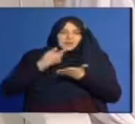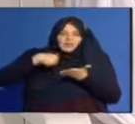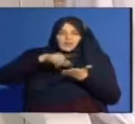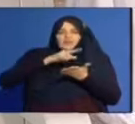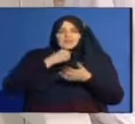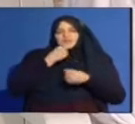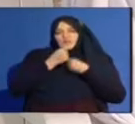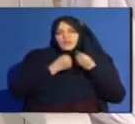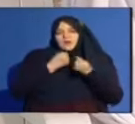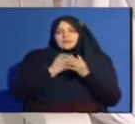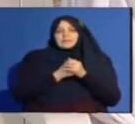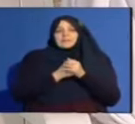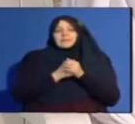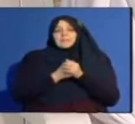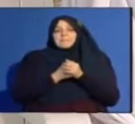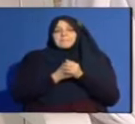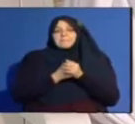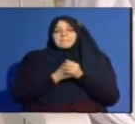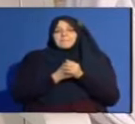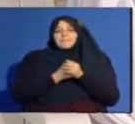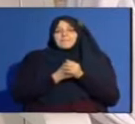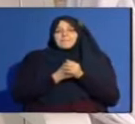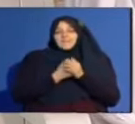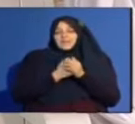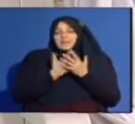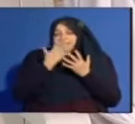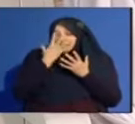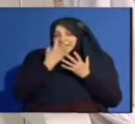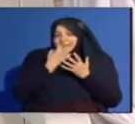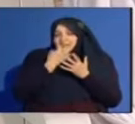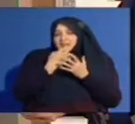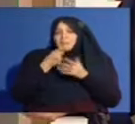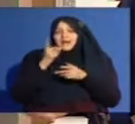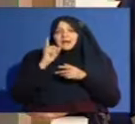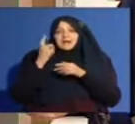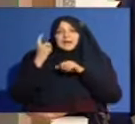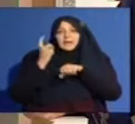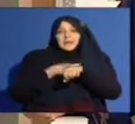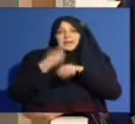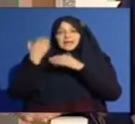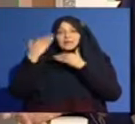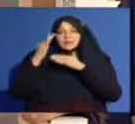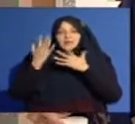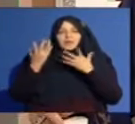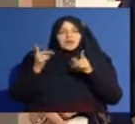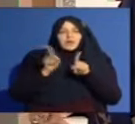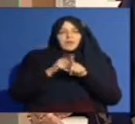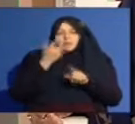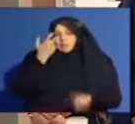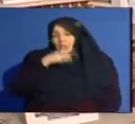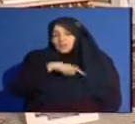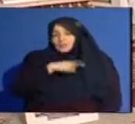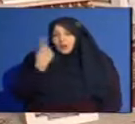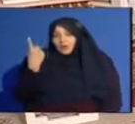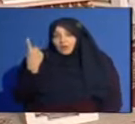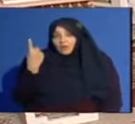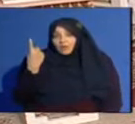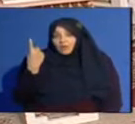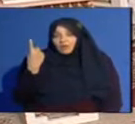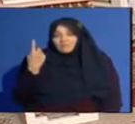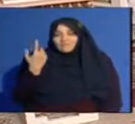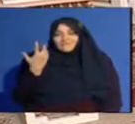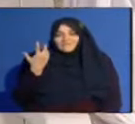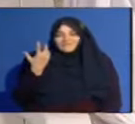الجميع ذلك الألم وتلك المصيبة. في الغربة دكتور يبدو أنهم يبكوا وحدهم، يبكوا وحدهم، يعني